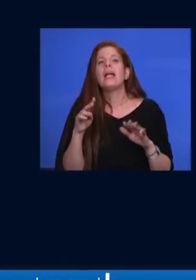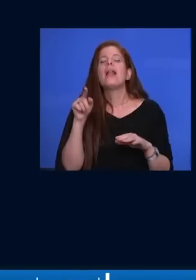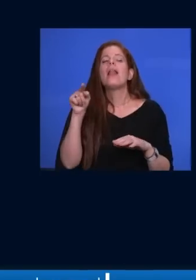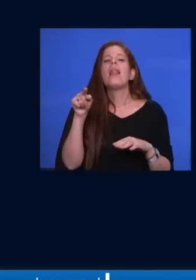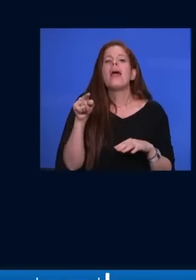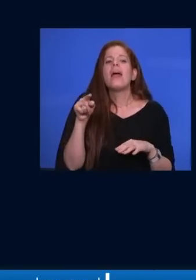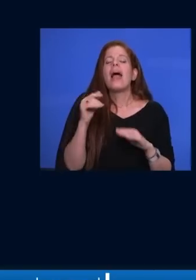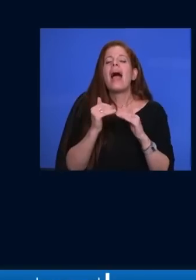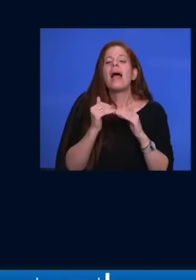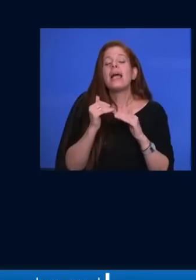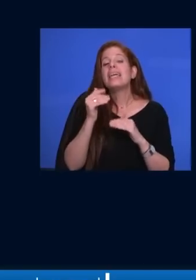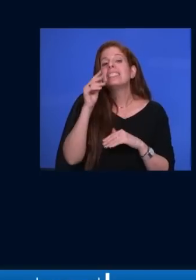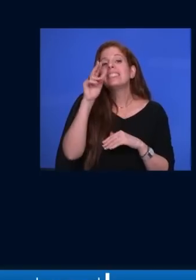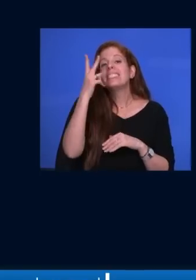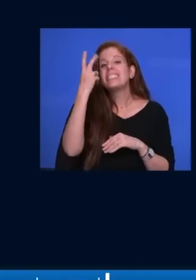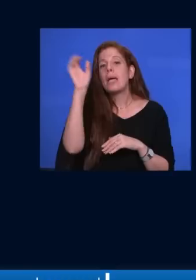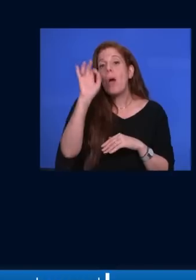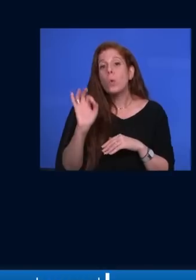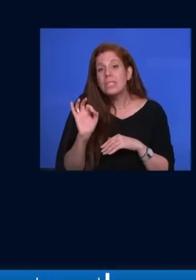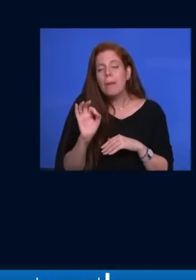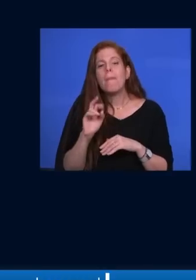ב-2019 לעלייה ל-20%